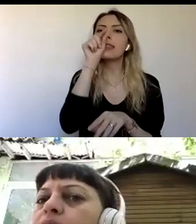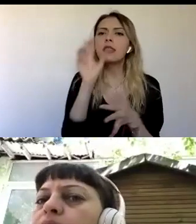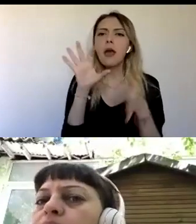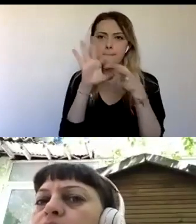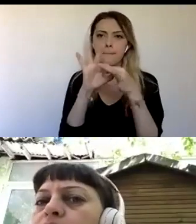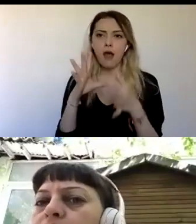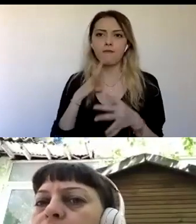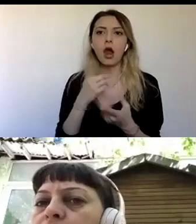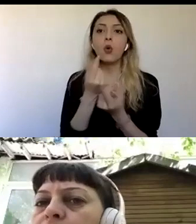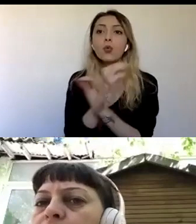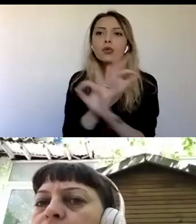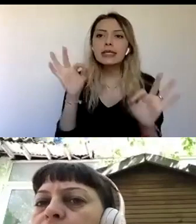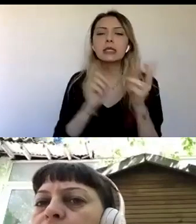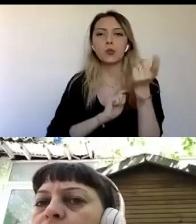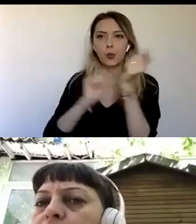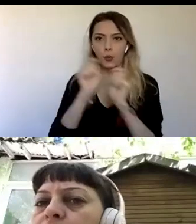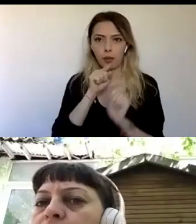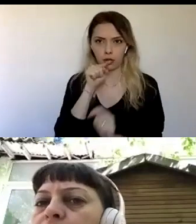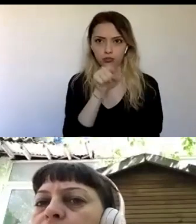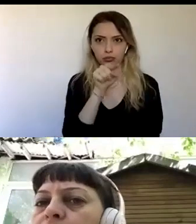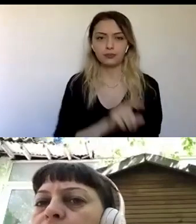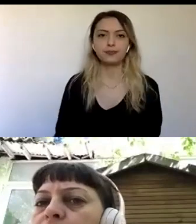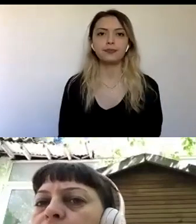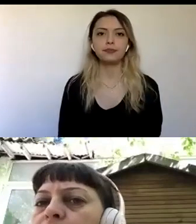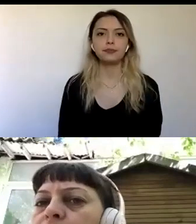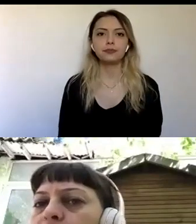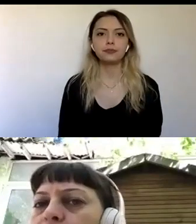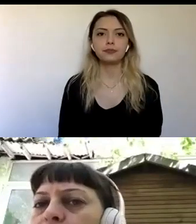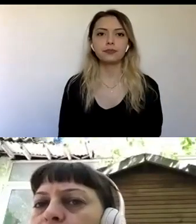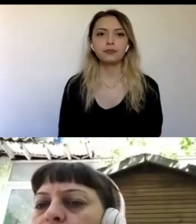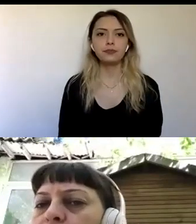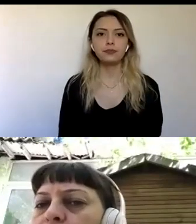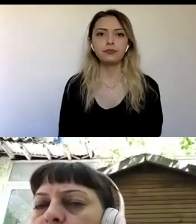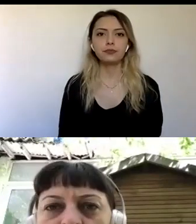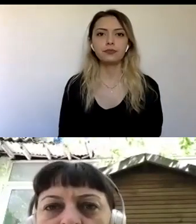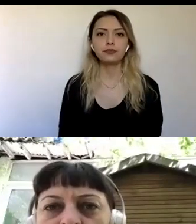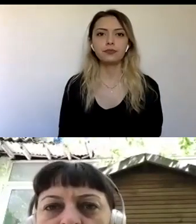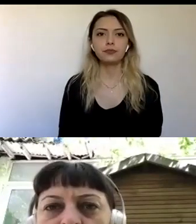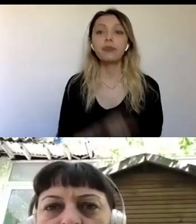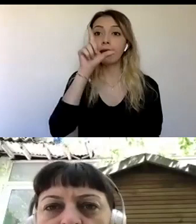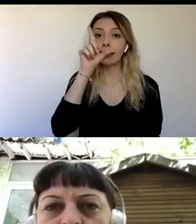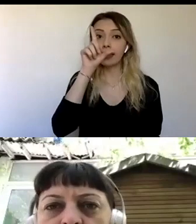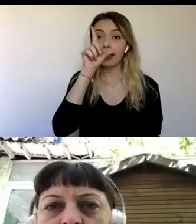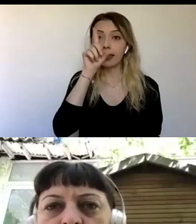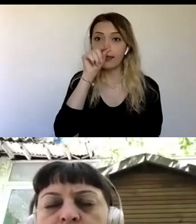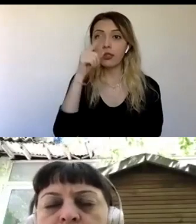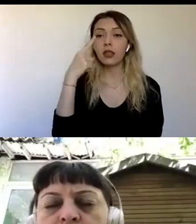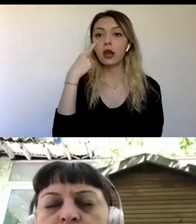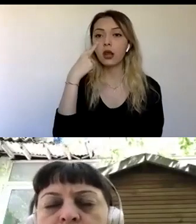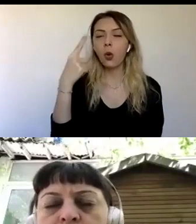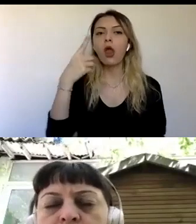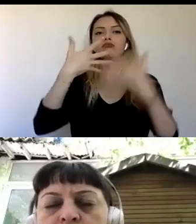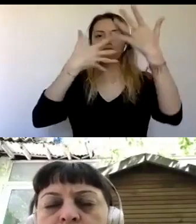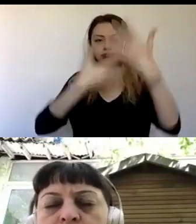Twitter'ı daha takip etmek, özellikle Twitter'dan da bilgi akışı hızlı oluyor. Hak temelli mücadelelerde, hak temelli